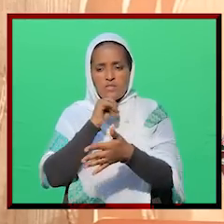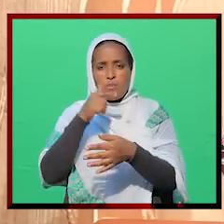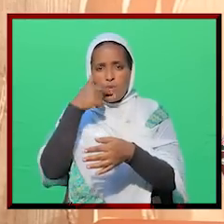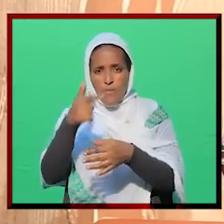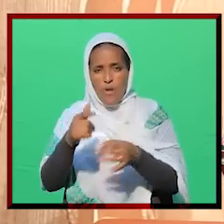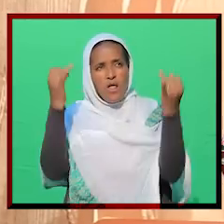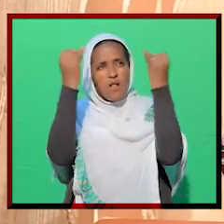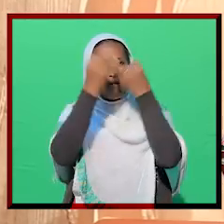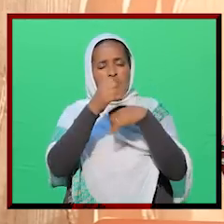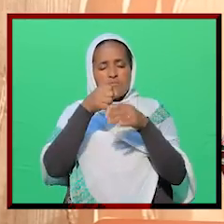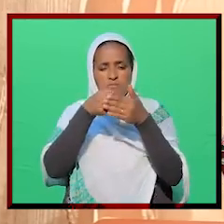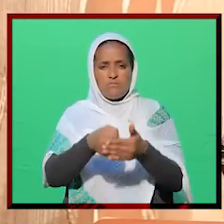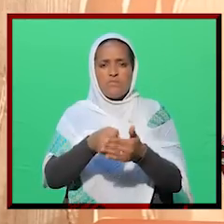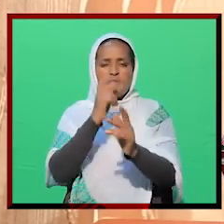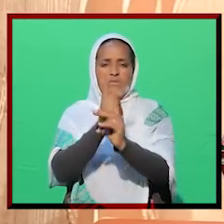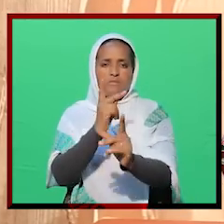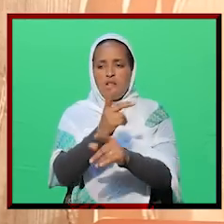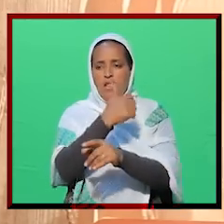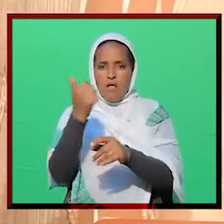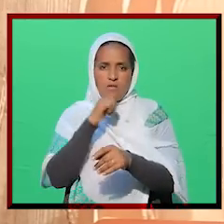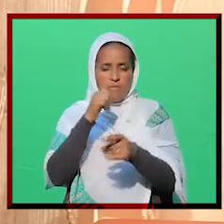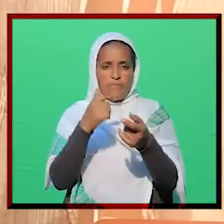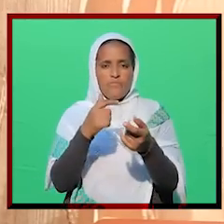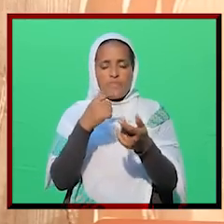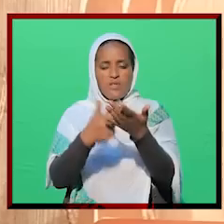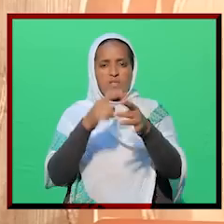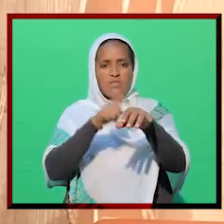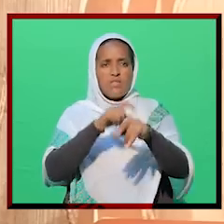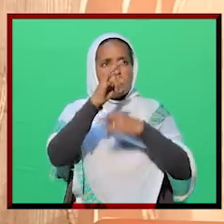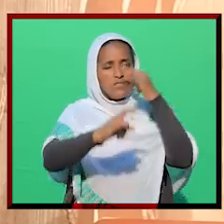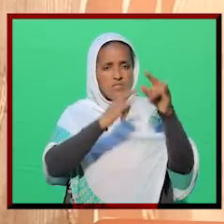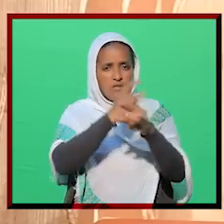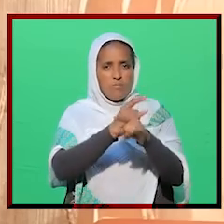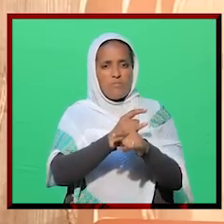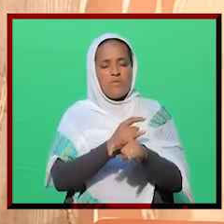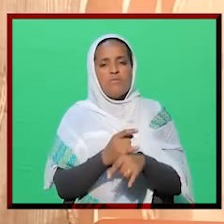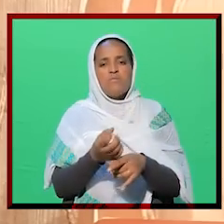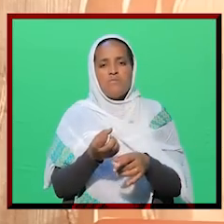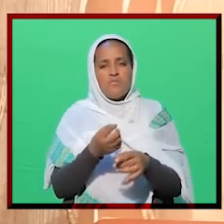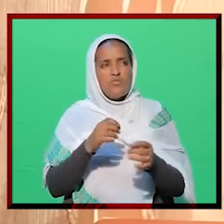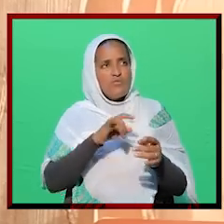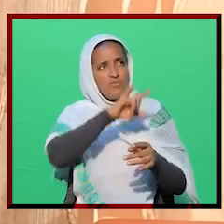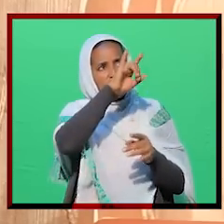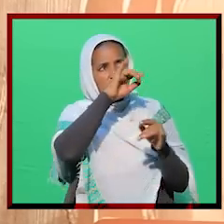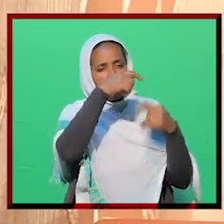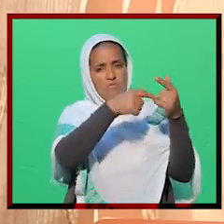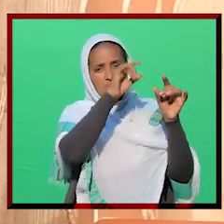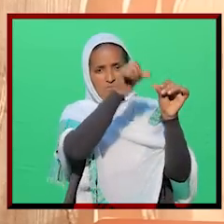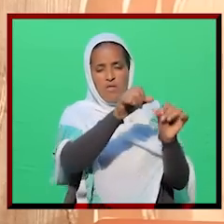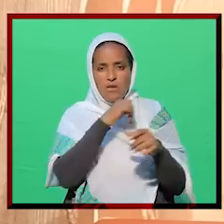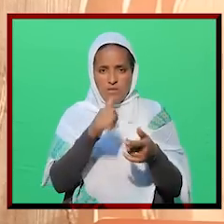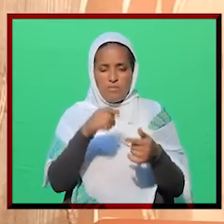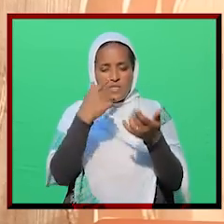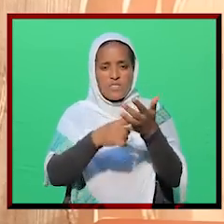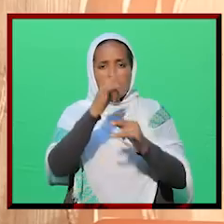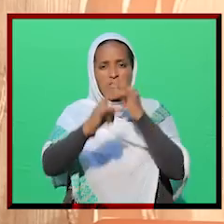ለመጥናት ለመጠባበቅ መጥቶ ይሆን ወይስ ገና ነው ዘመኑ ደርሶ ይሆን አልደረሰ ይሆን ለማለት ለደጅ ጽናት ነበር ዘያዱ የተቀመጠው። ለሌላ ጉዳይ አይደለም። ያን ጊዜ